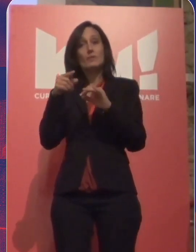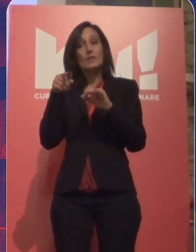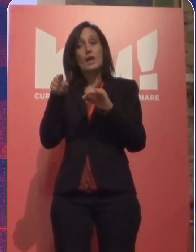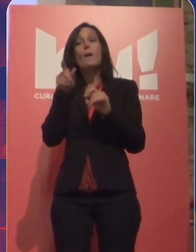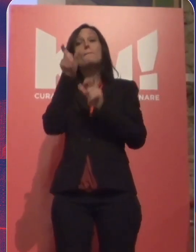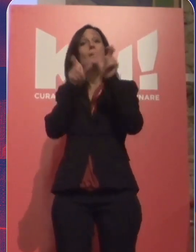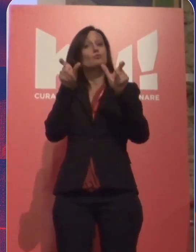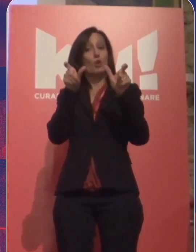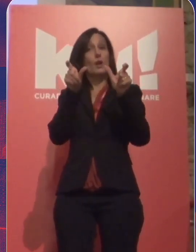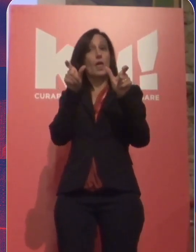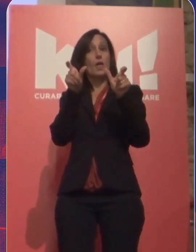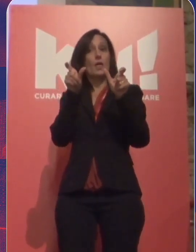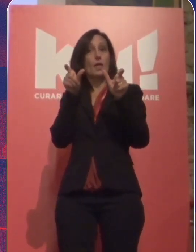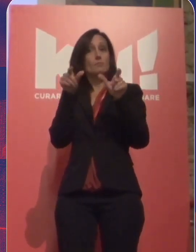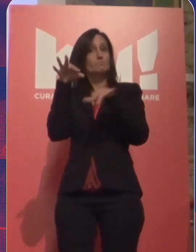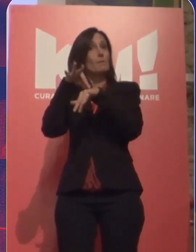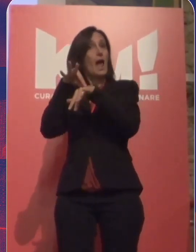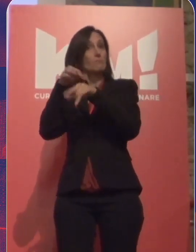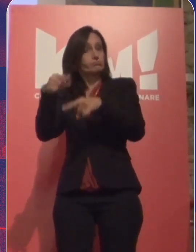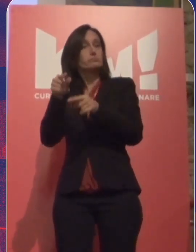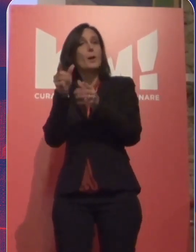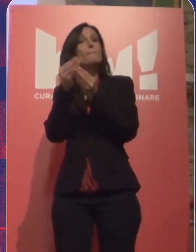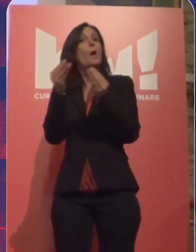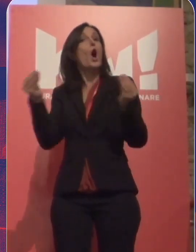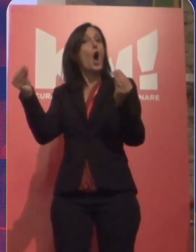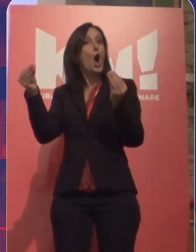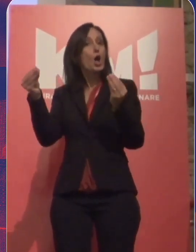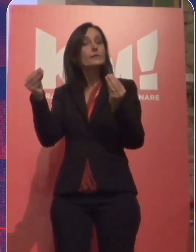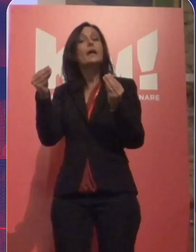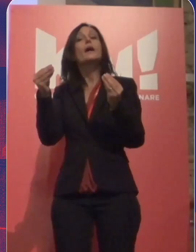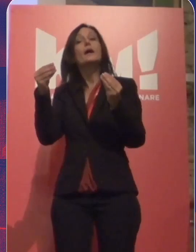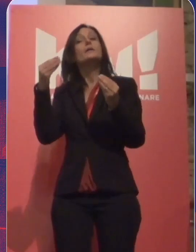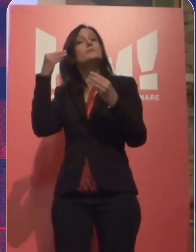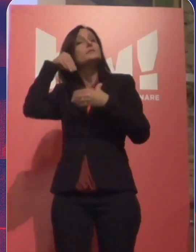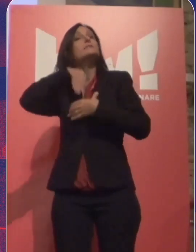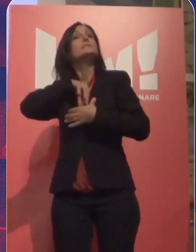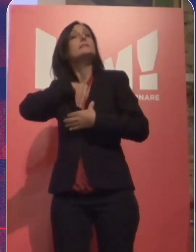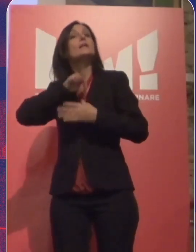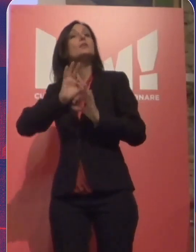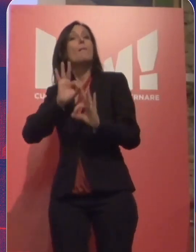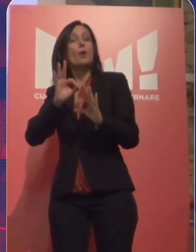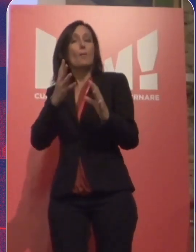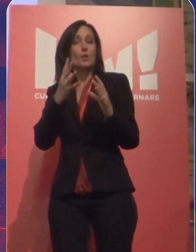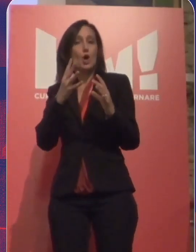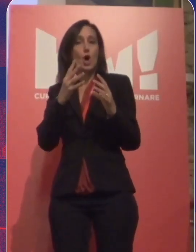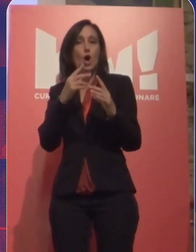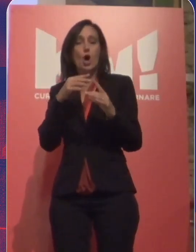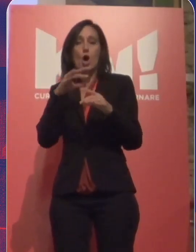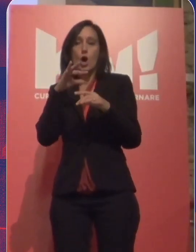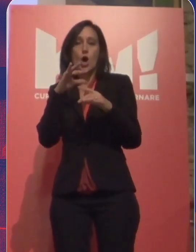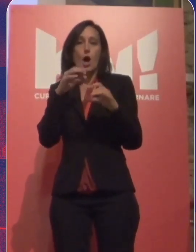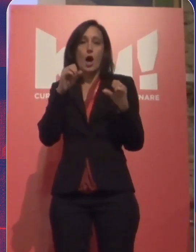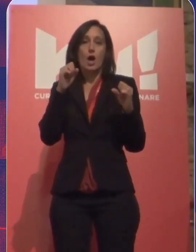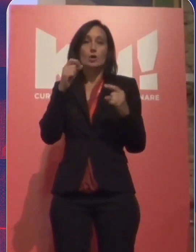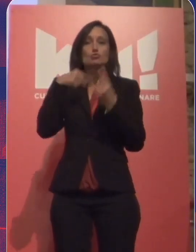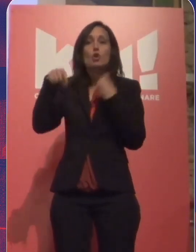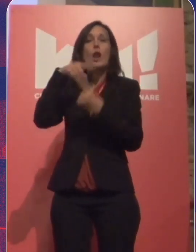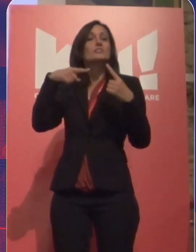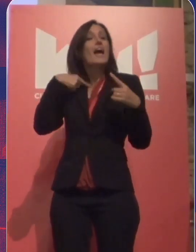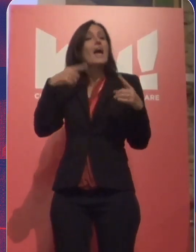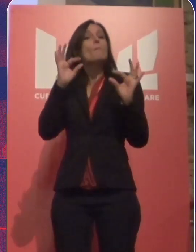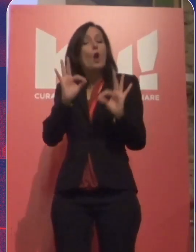l'anoressia al panico dove c'è l'anoressia al panico diciamo si estingue ma quando il soggetto perde